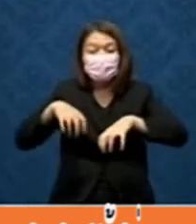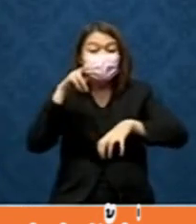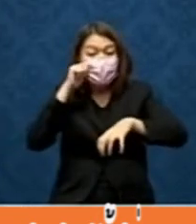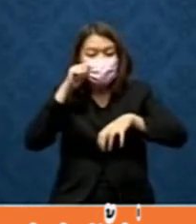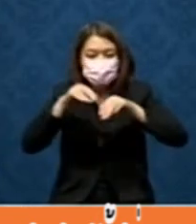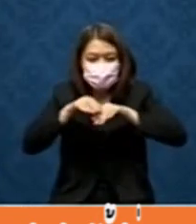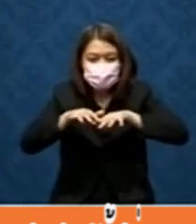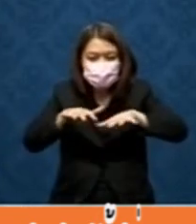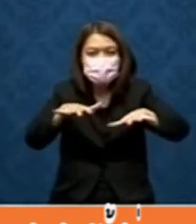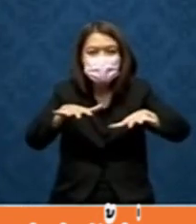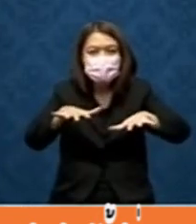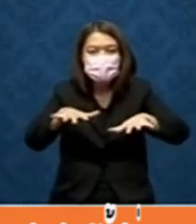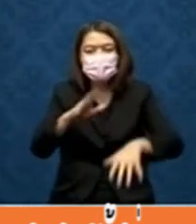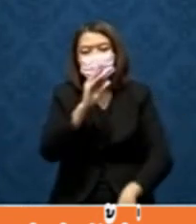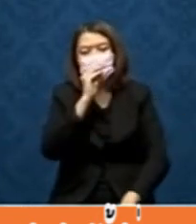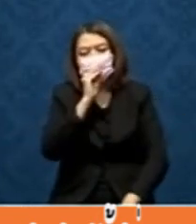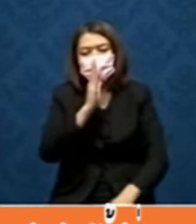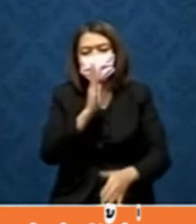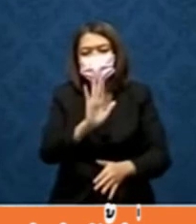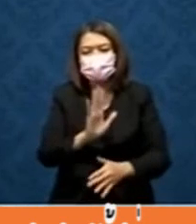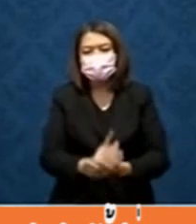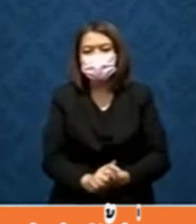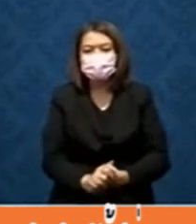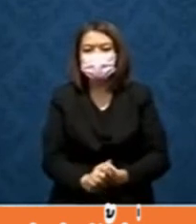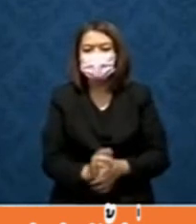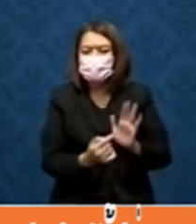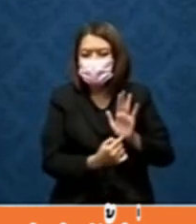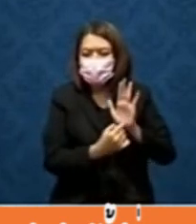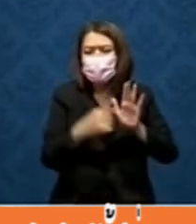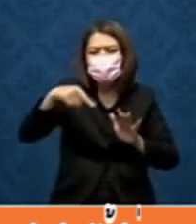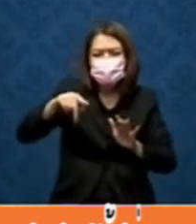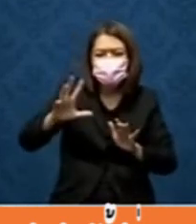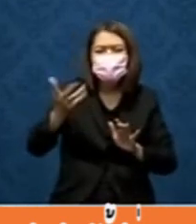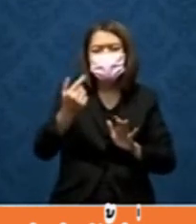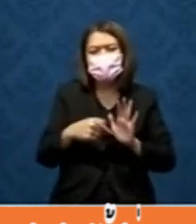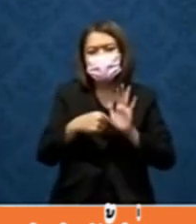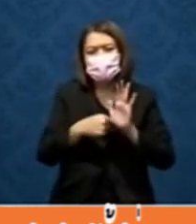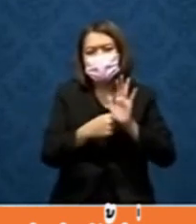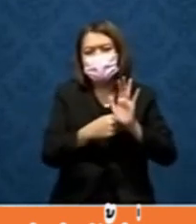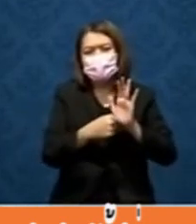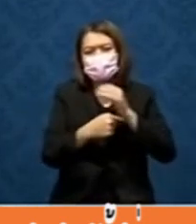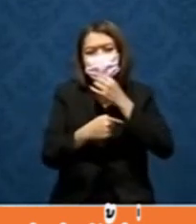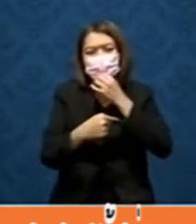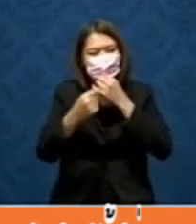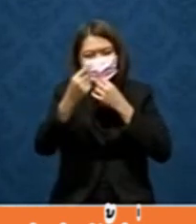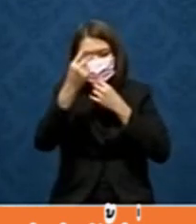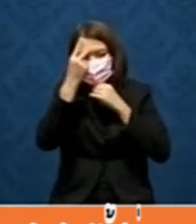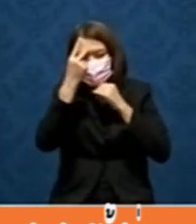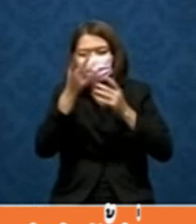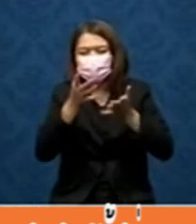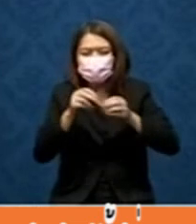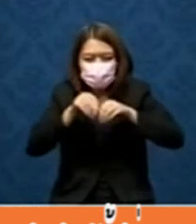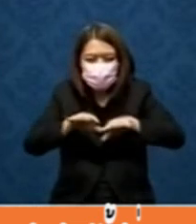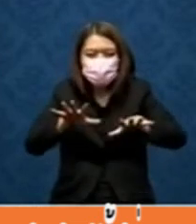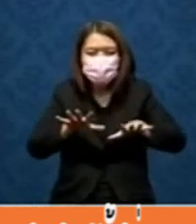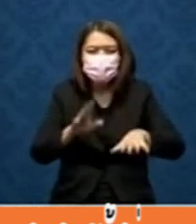จัดการท่งง้ําเลือกพูกนครับางรกรมโมเดลพสนโรคของสอ สอปฏิพัศต้องไม่ใช่พ้นทรับกรร